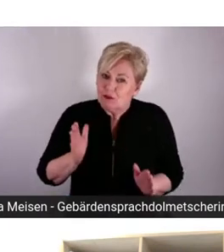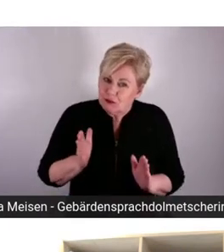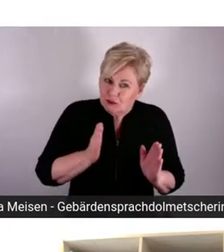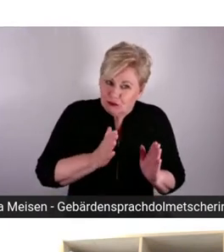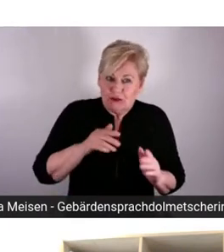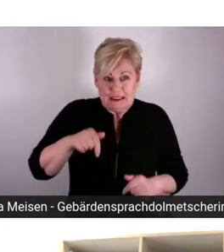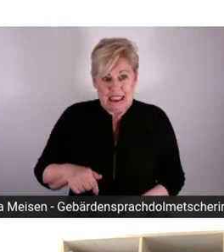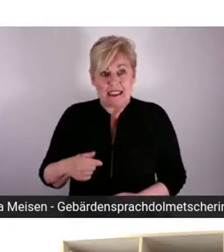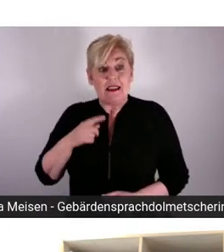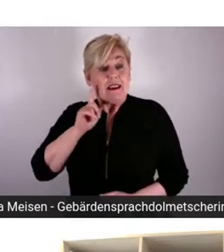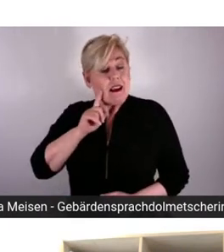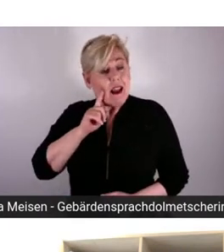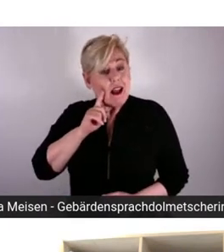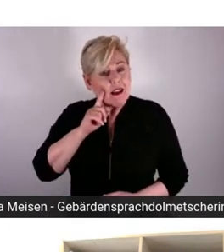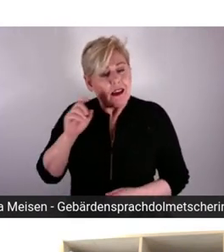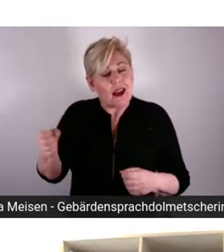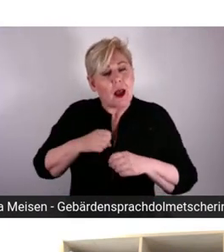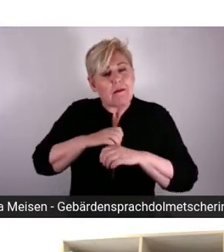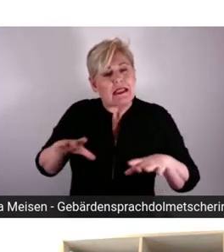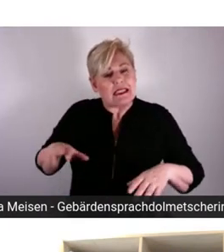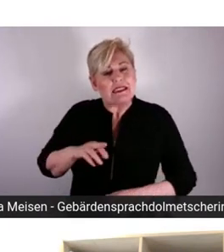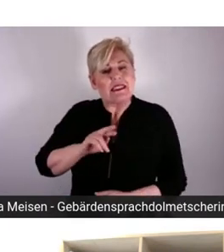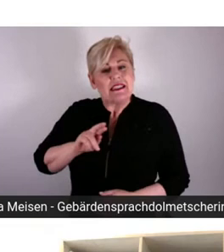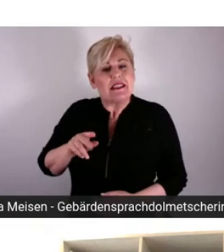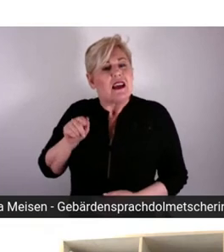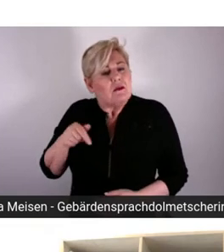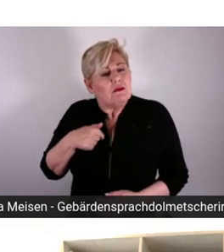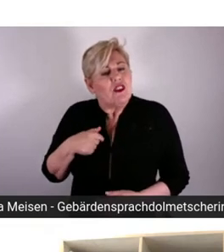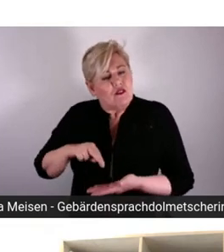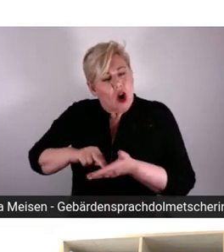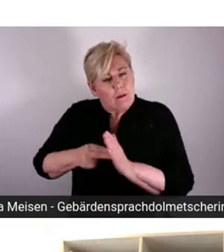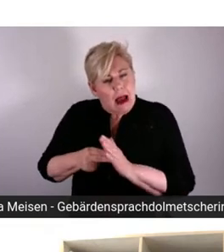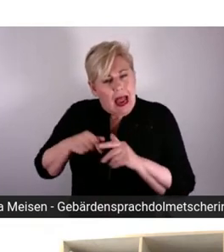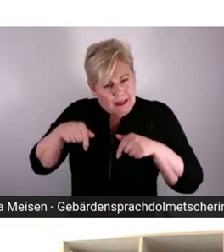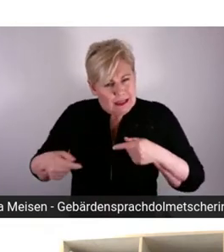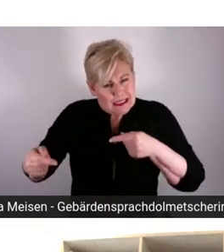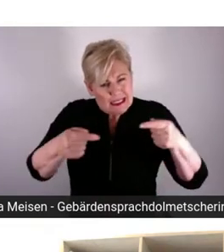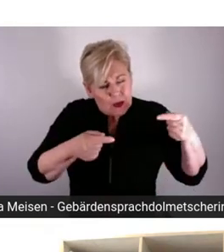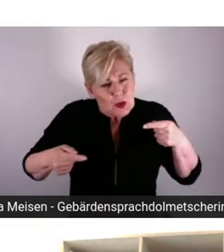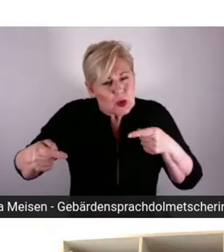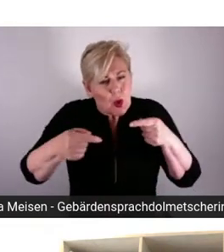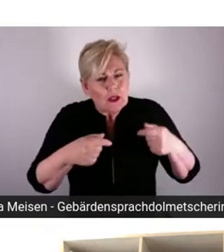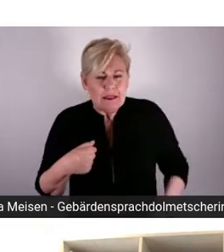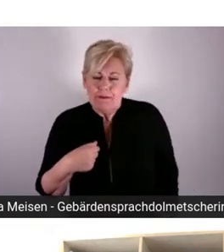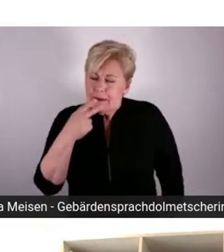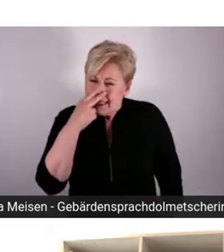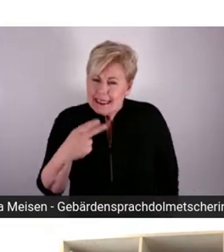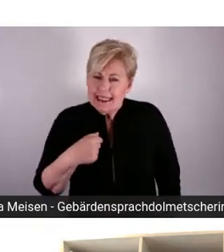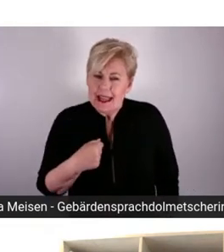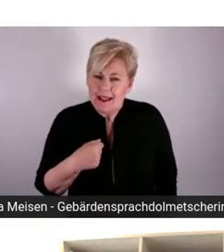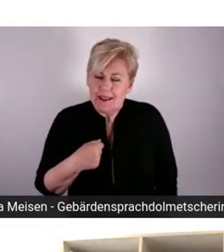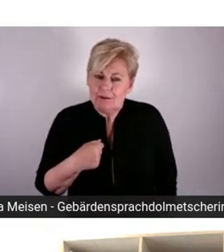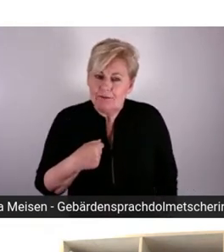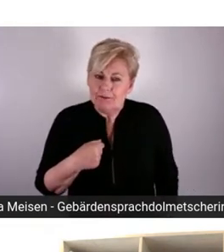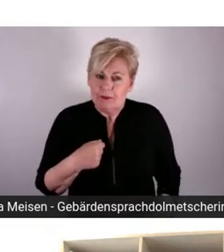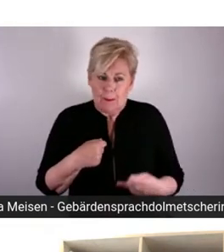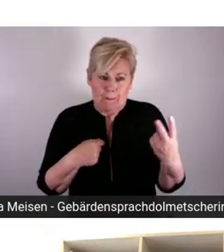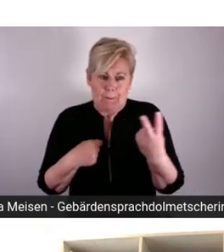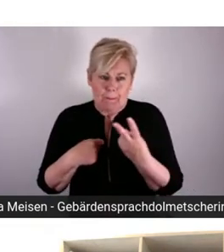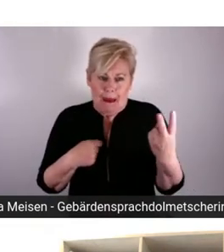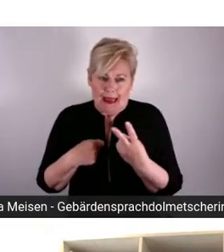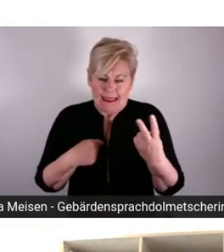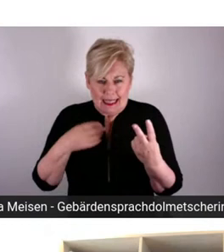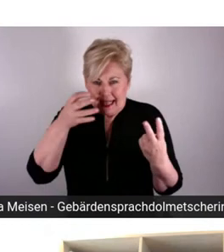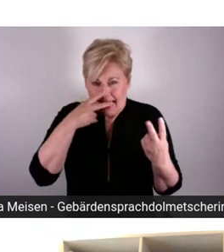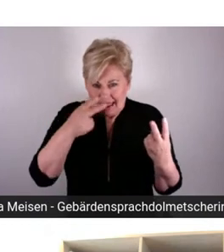gehen gleich in medias res. Und in der Vorbereitung auf die Diskussionsrunde habe ich gesehen, dass unsere beiden Gäste Janine